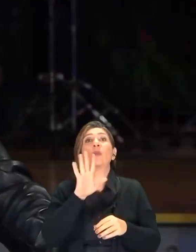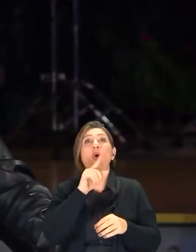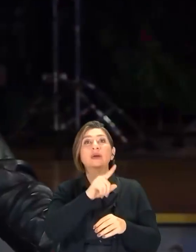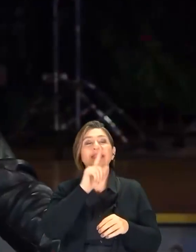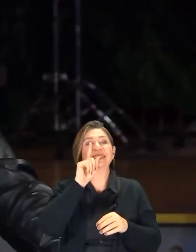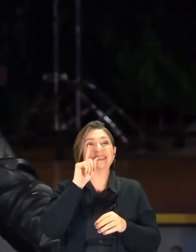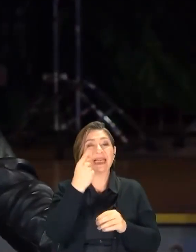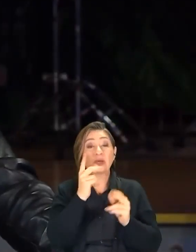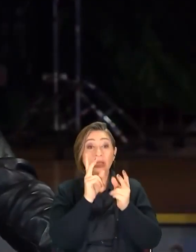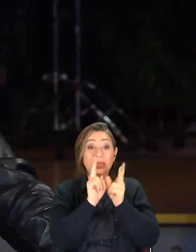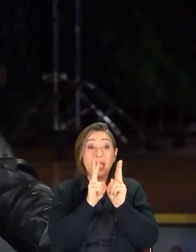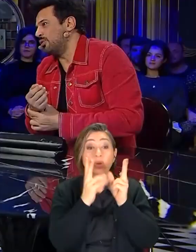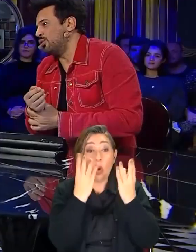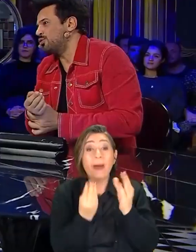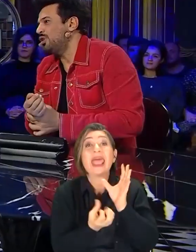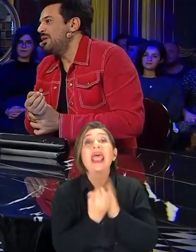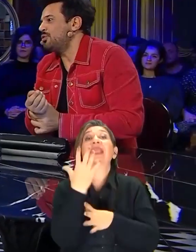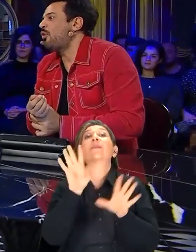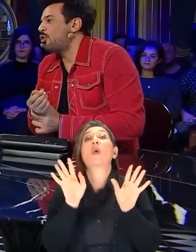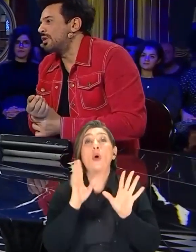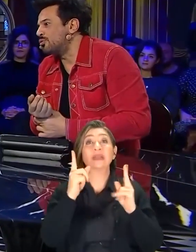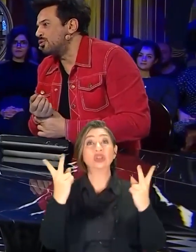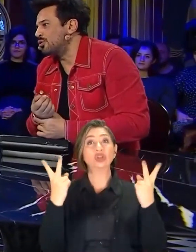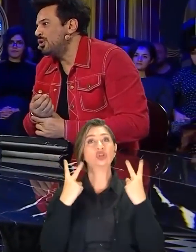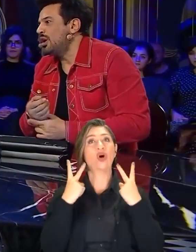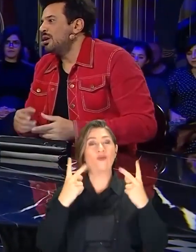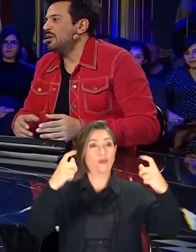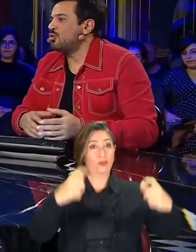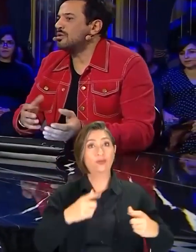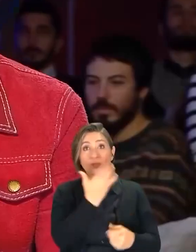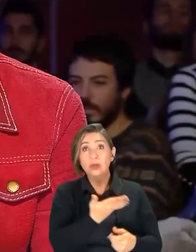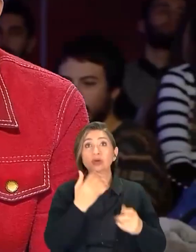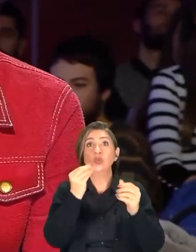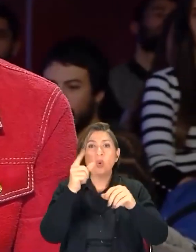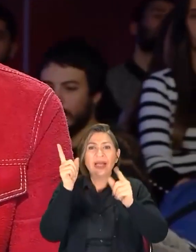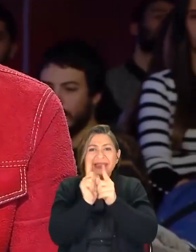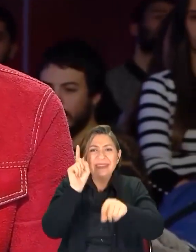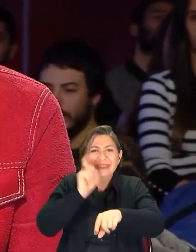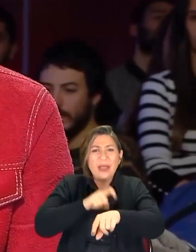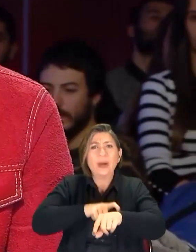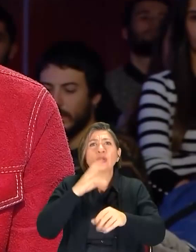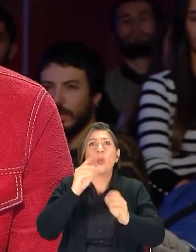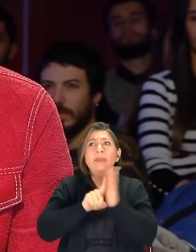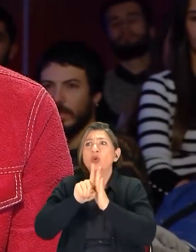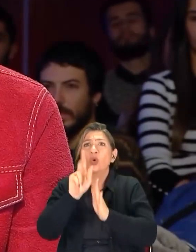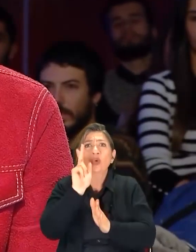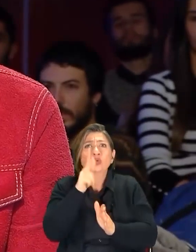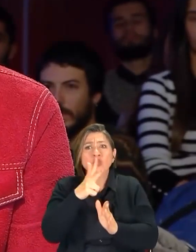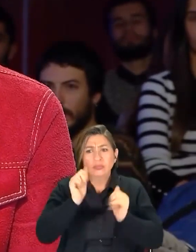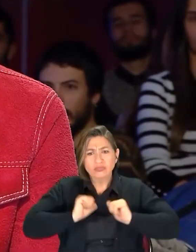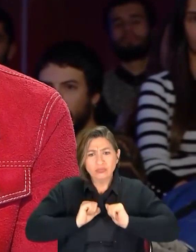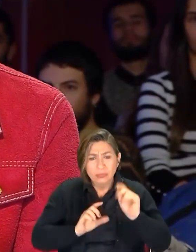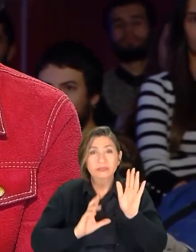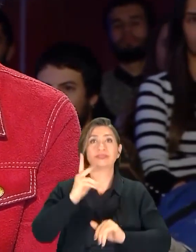aslında Sadece yani tiyatrocu olman yetmiyor daha doğrusu bir şov ortamı Çünkü E çok kısa zamanda inanılmaz işler beceriyor 3 gün gibi bir